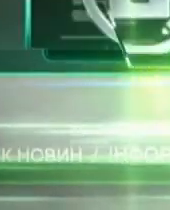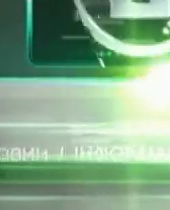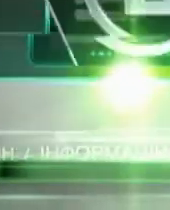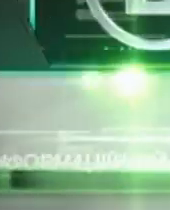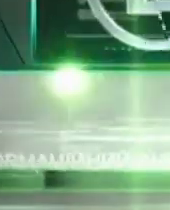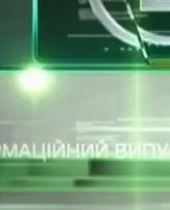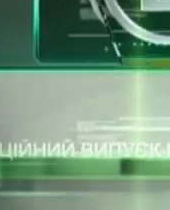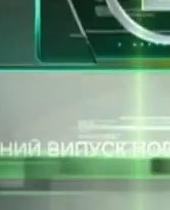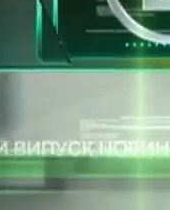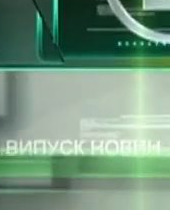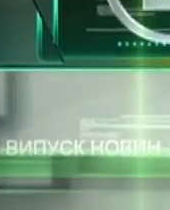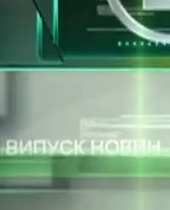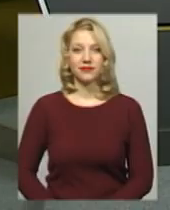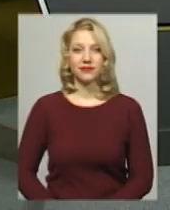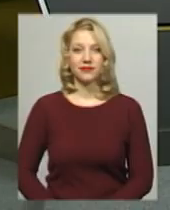Музика